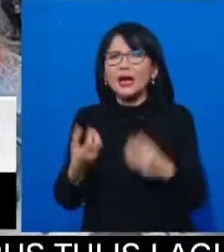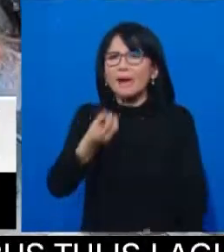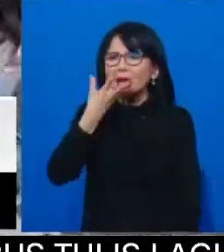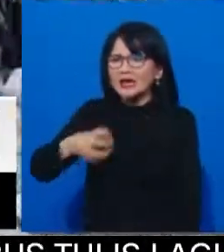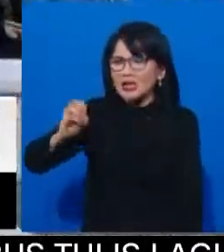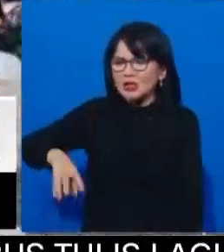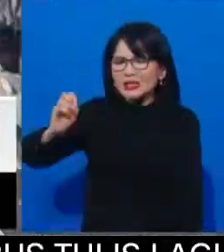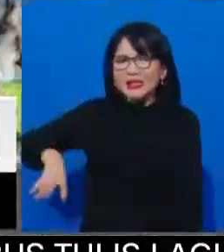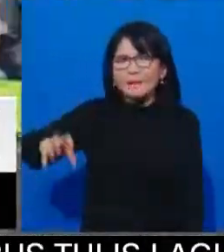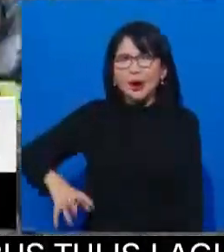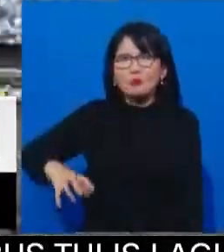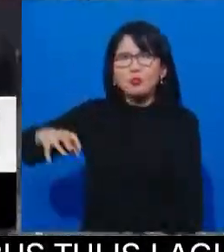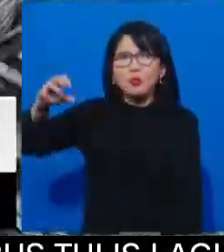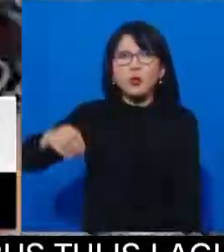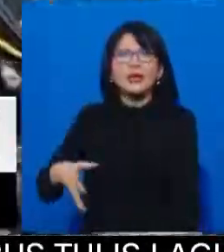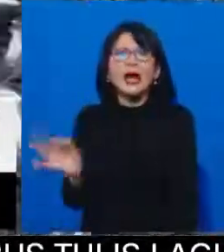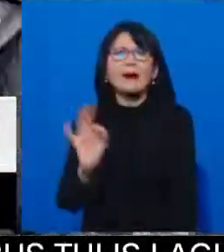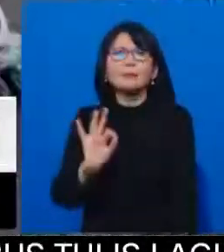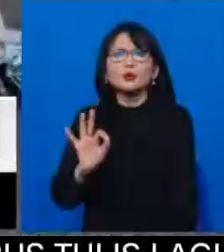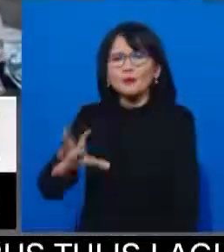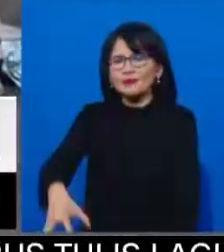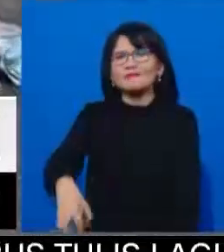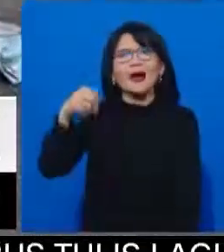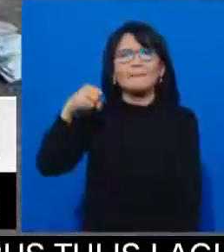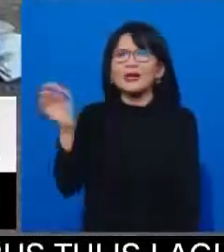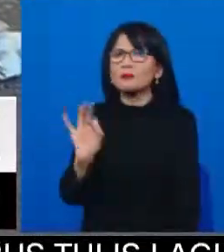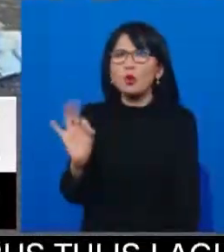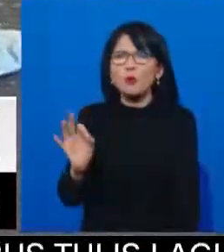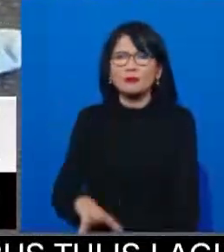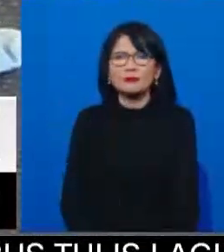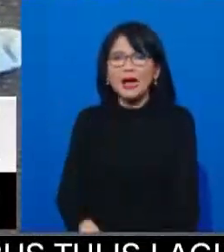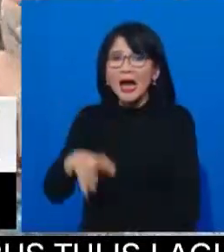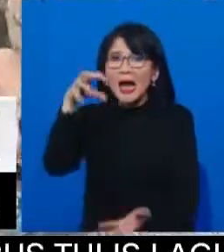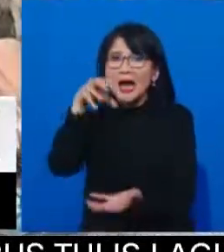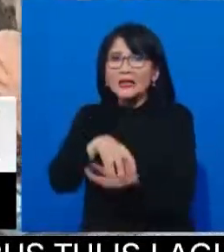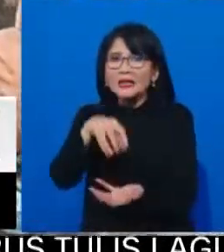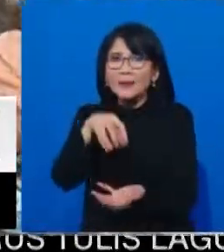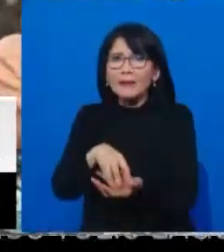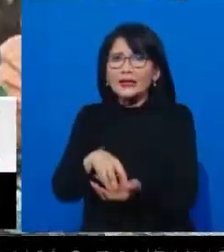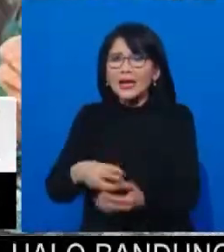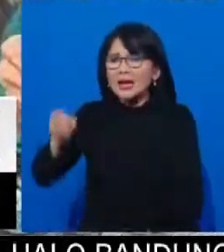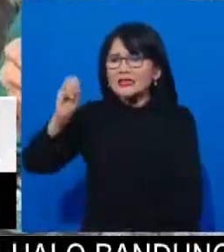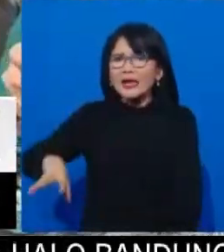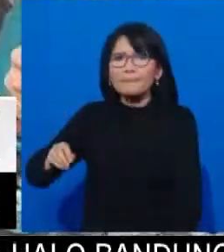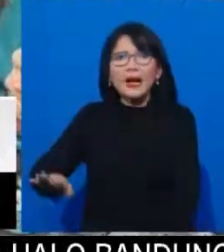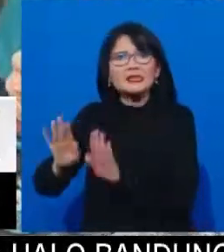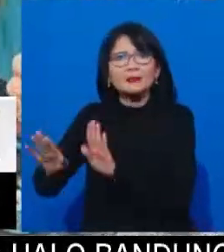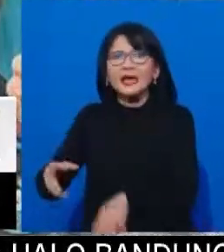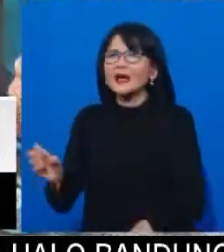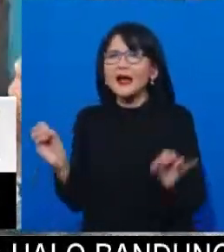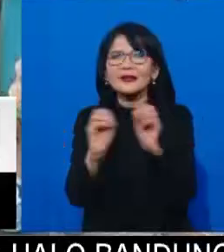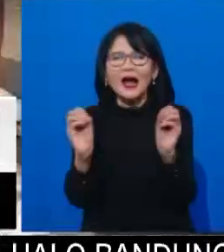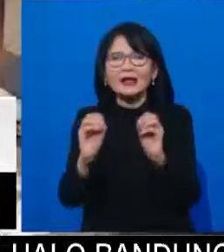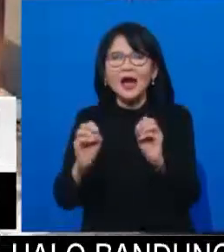ini sering terjadi karena belum diambil oleh petugas. Tidak adanya tempat penampungan sampah sementara di kawasan tersebut